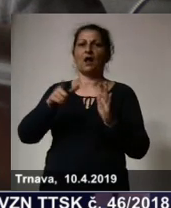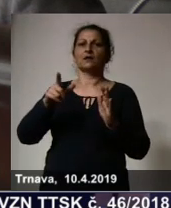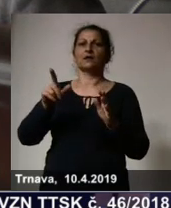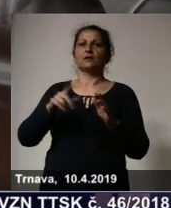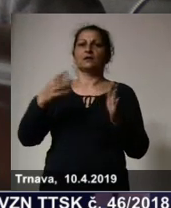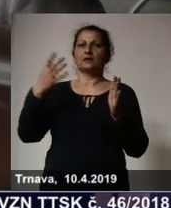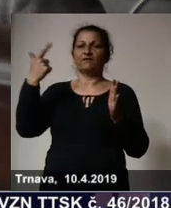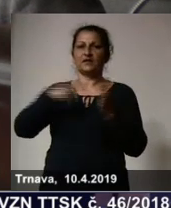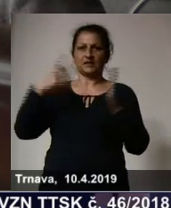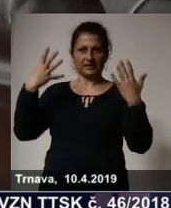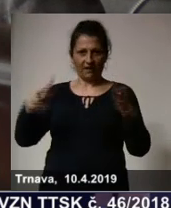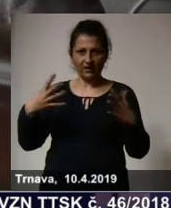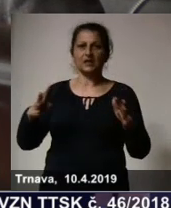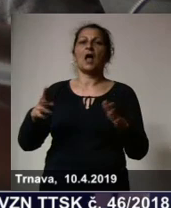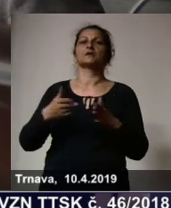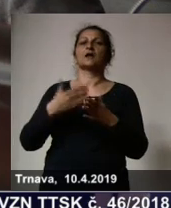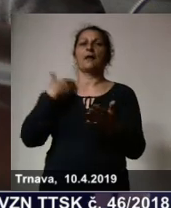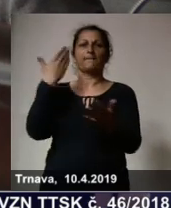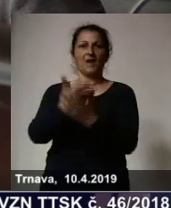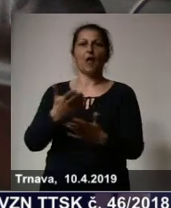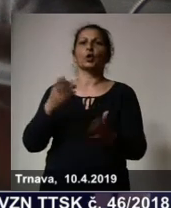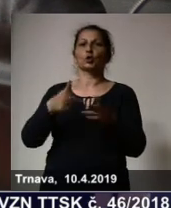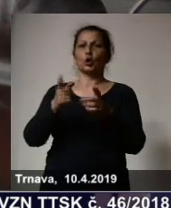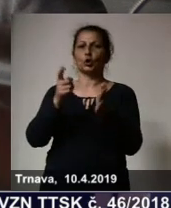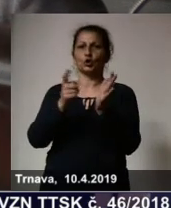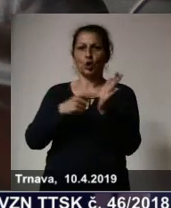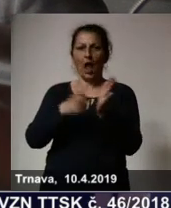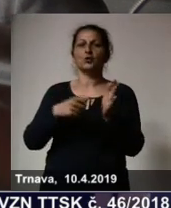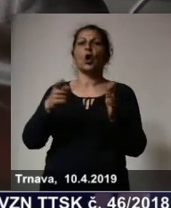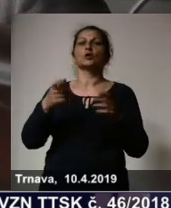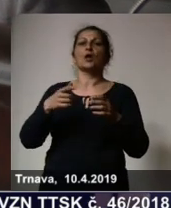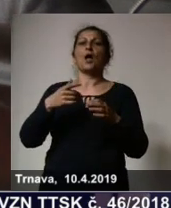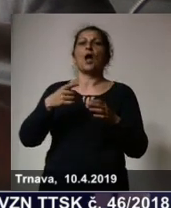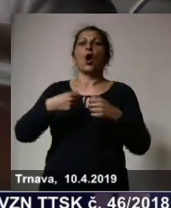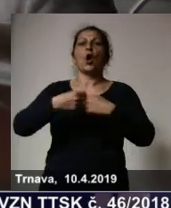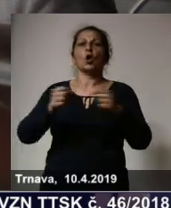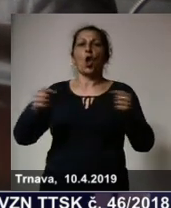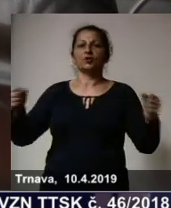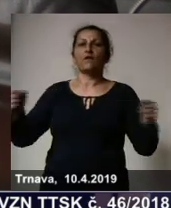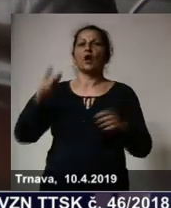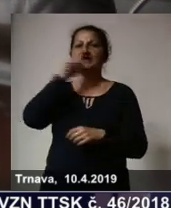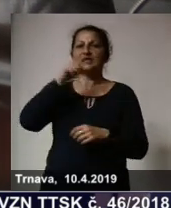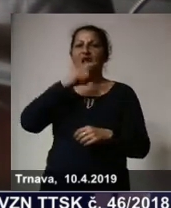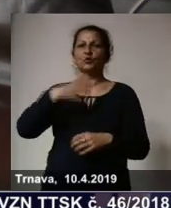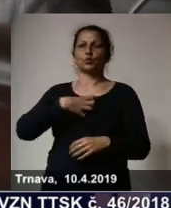1/R/2019 na predkladanie žiadosti o dotáciu v rámci programu podpora regionálneho rozvoja v Trnavskej župe.